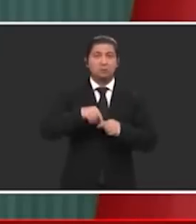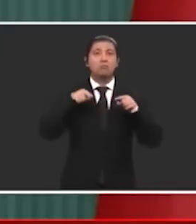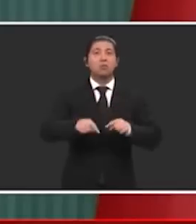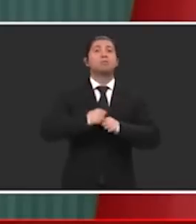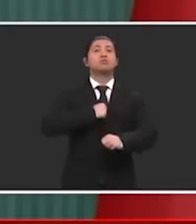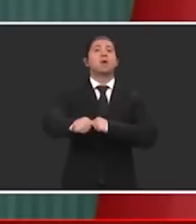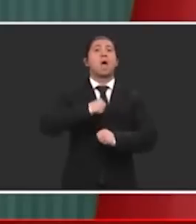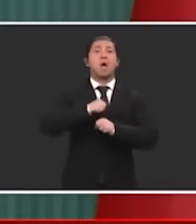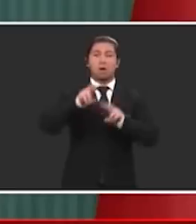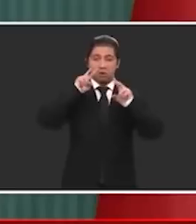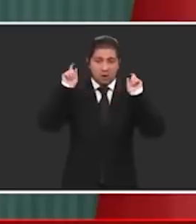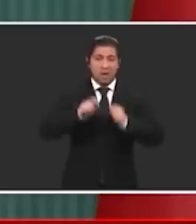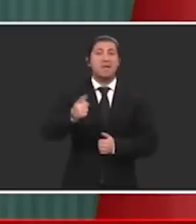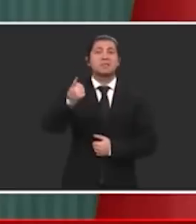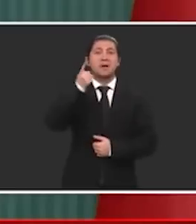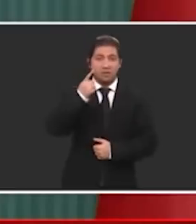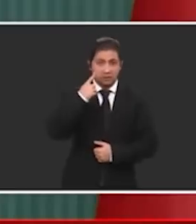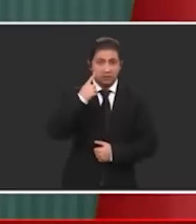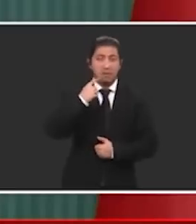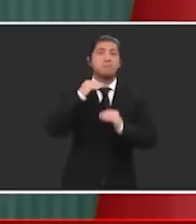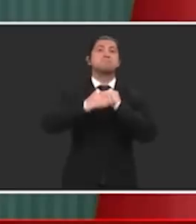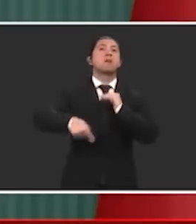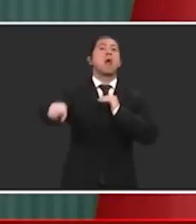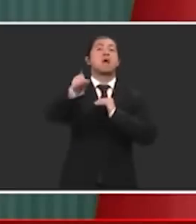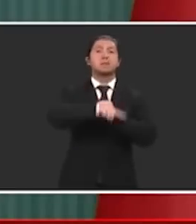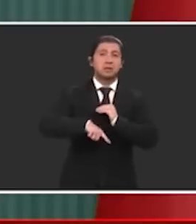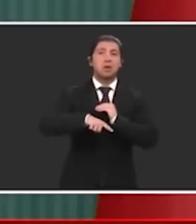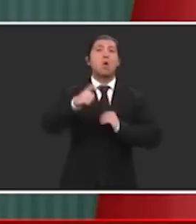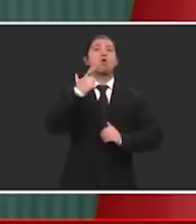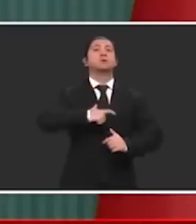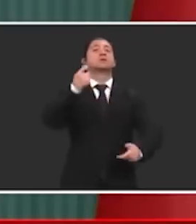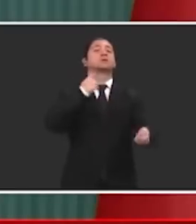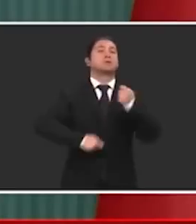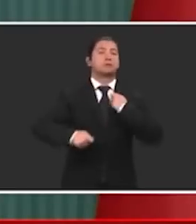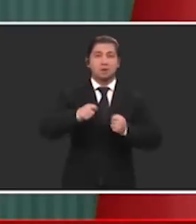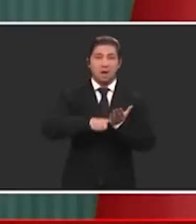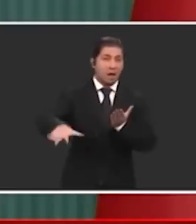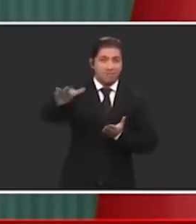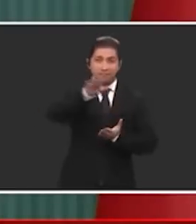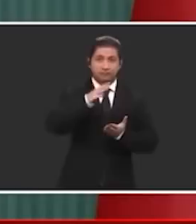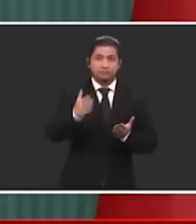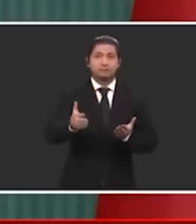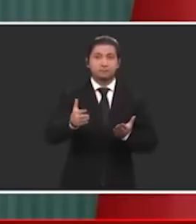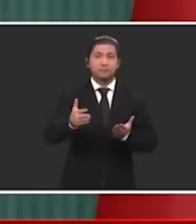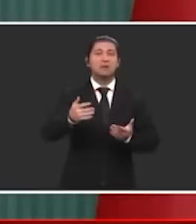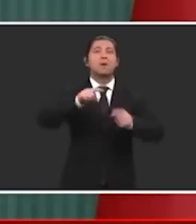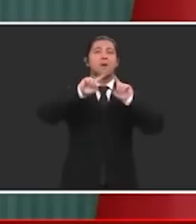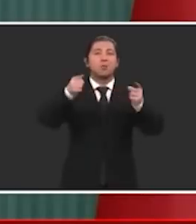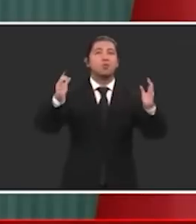bu mücadeleyi devletiyle, milletiyle, özel sektörüyle,